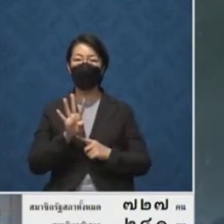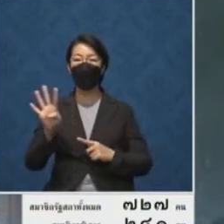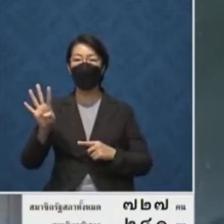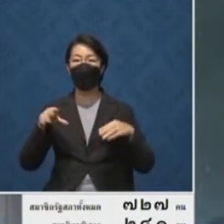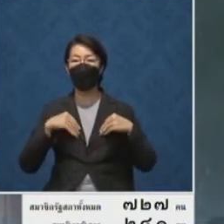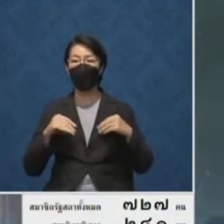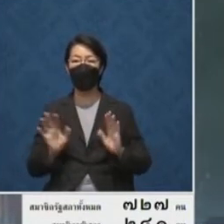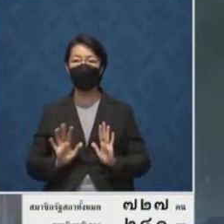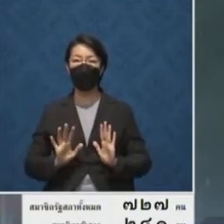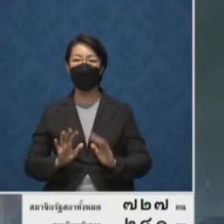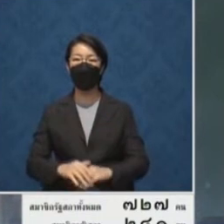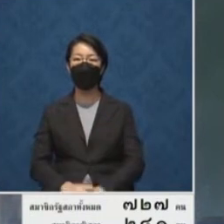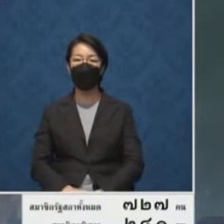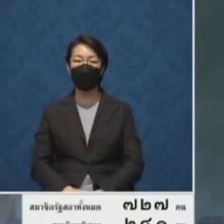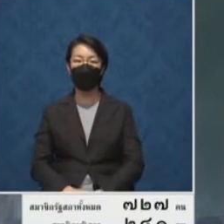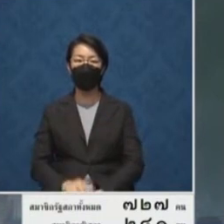การ4ไม่รับหลักการ